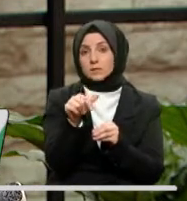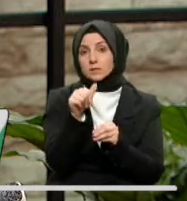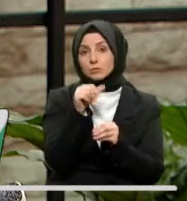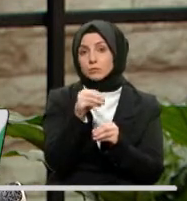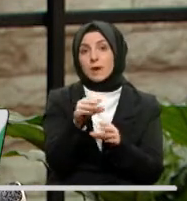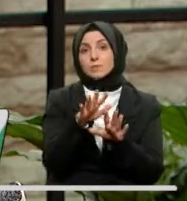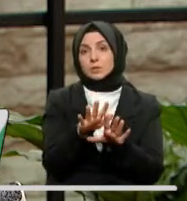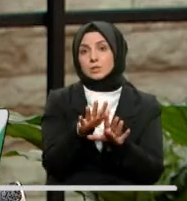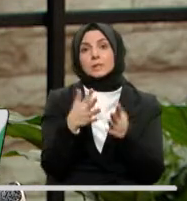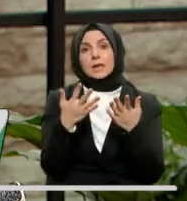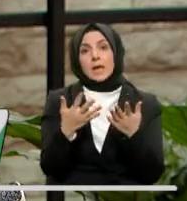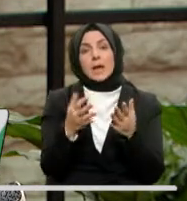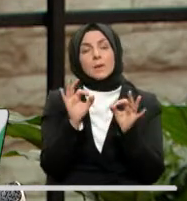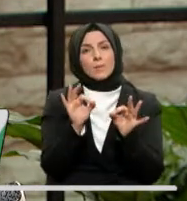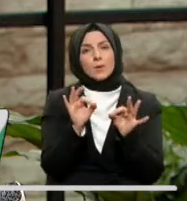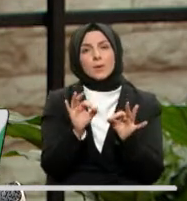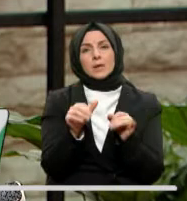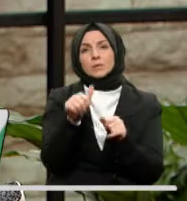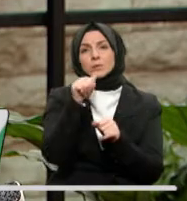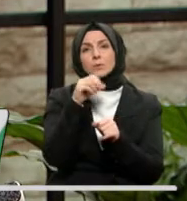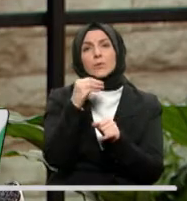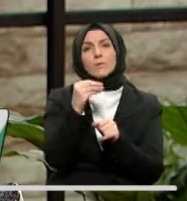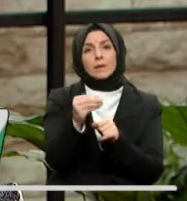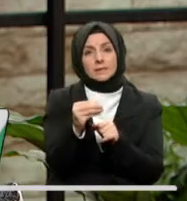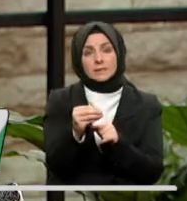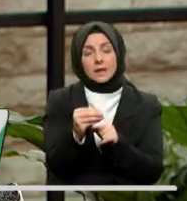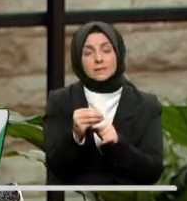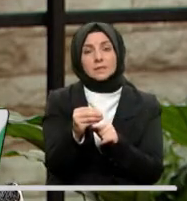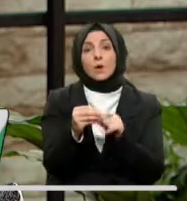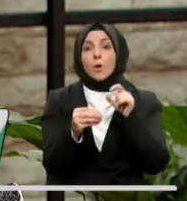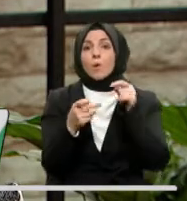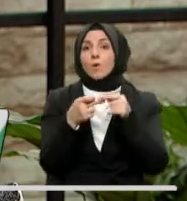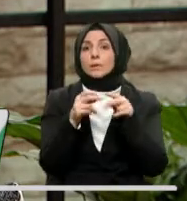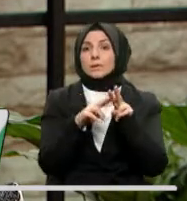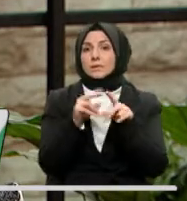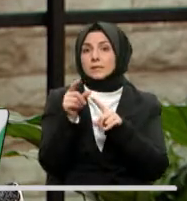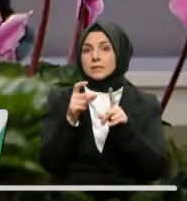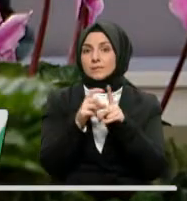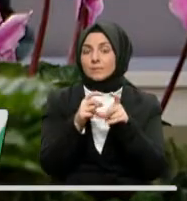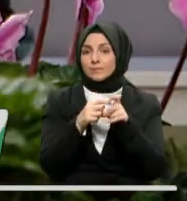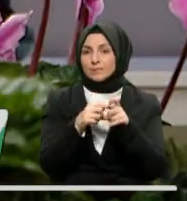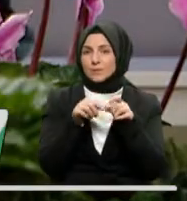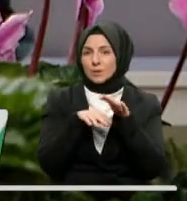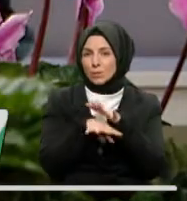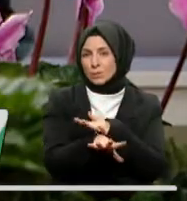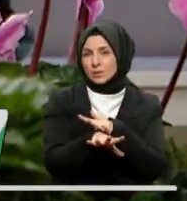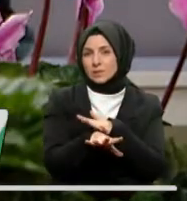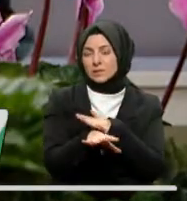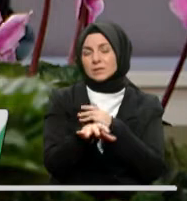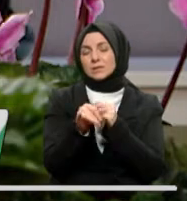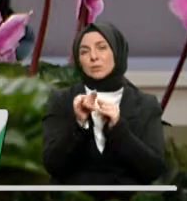bu halde su verdiğiniz zaman Okey ama yeşil halde su verirseniz Orkidenin köklerini kültür sürmeye başlar Nereden biliyorsun Ben şöyle bir şey yok mu